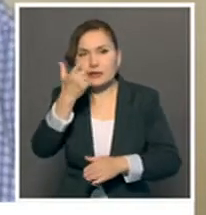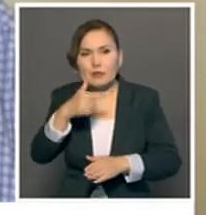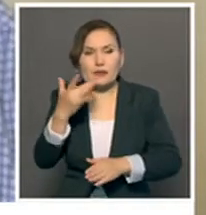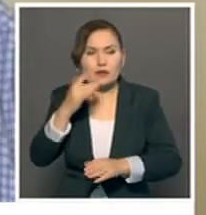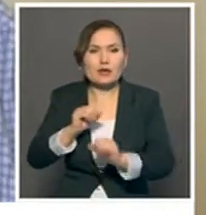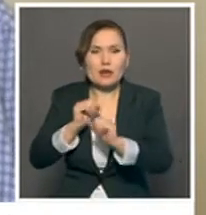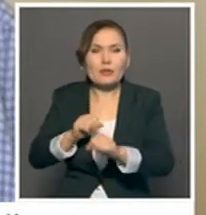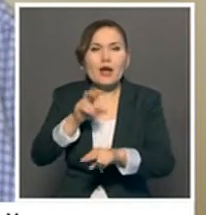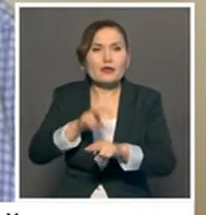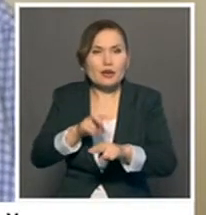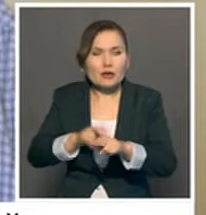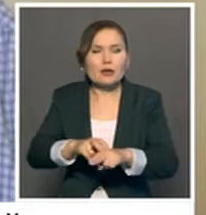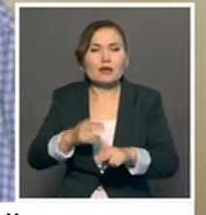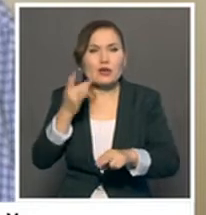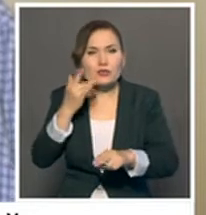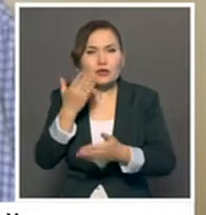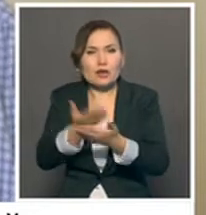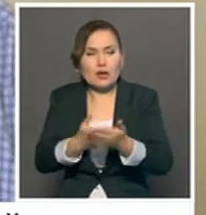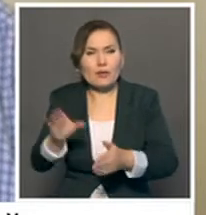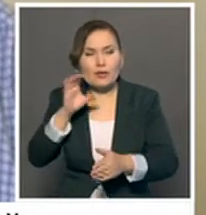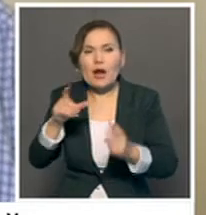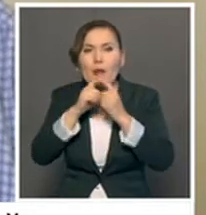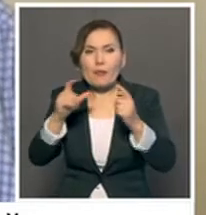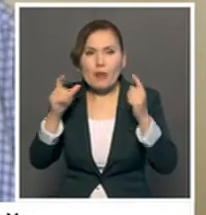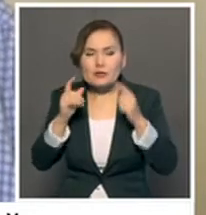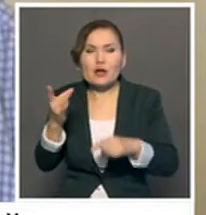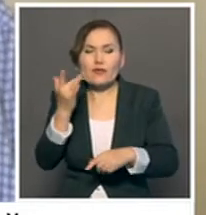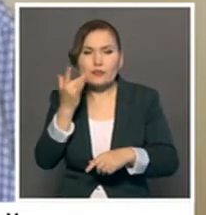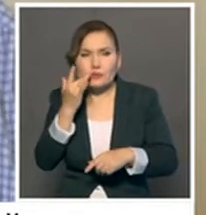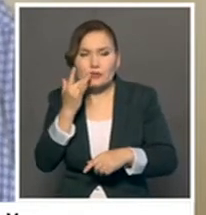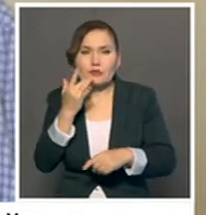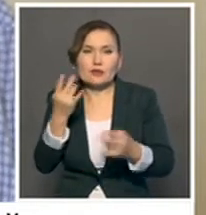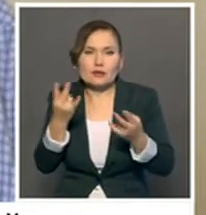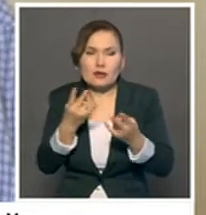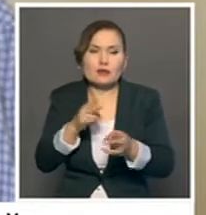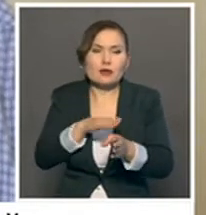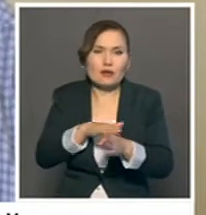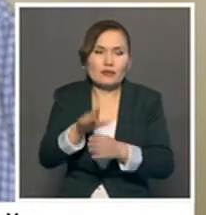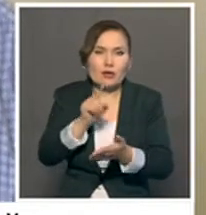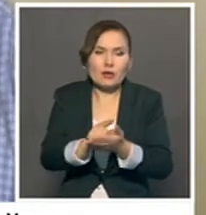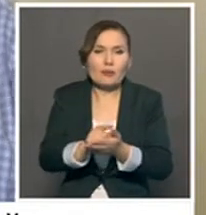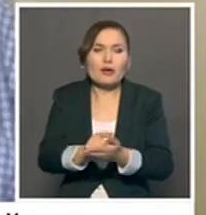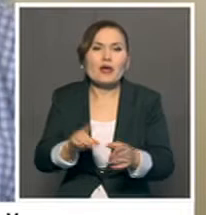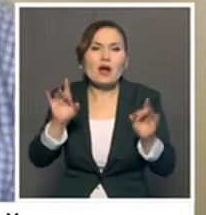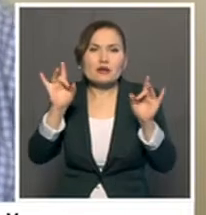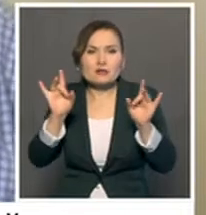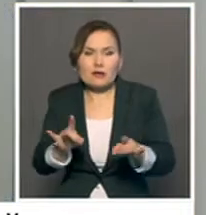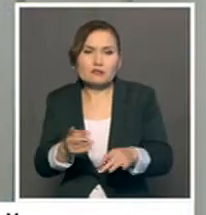дәрігерлердің айтқан талаптарын сақтаңыздар, маска киіңіздер, той садақаға бармаңыздар, жағдай жақсарғасында баруға